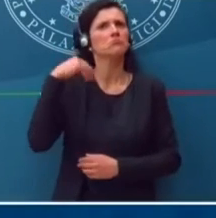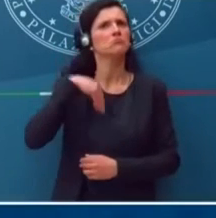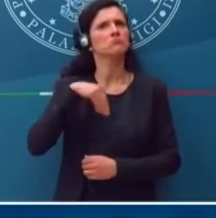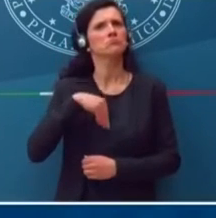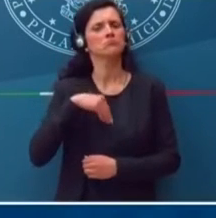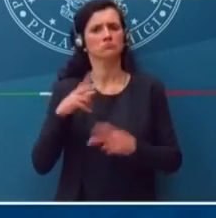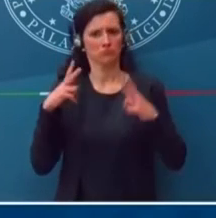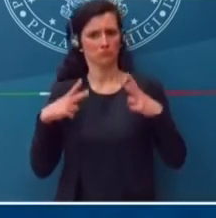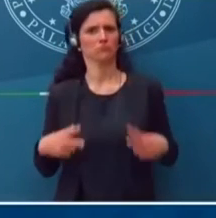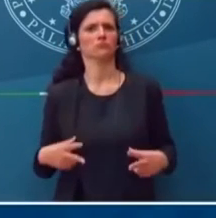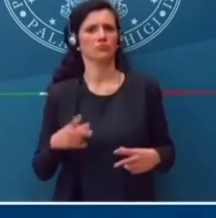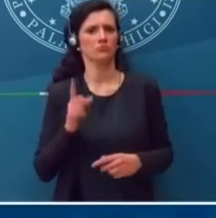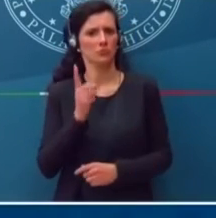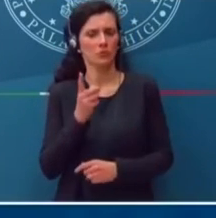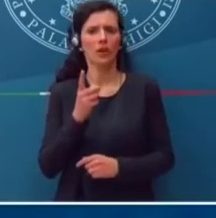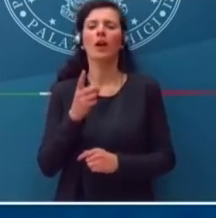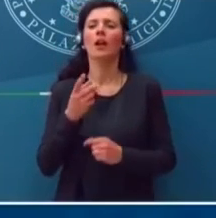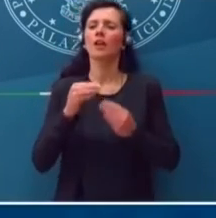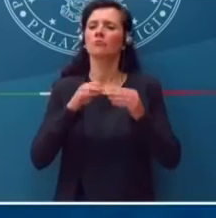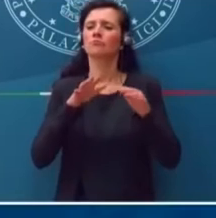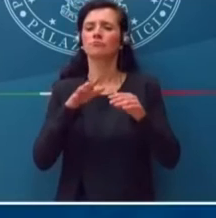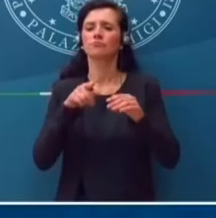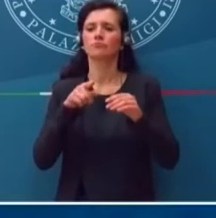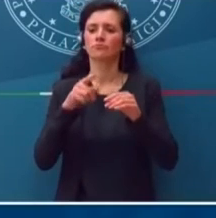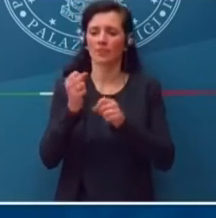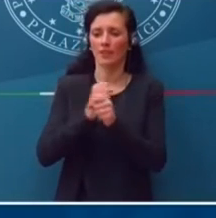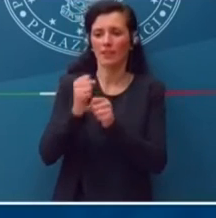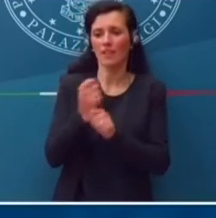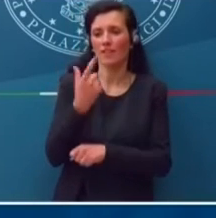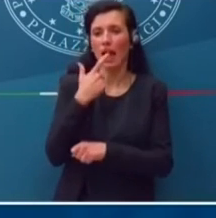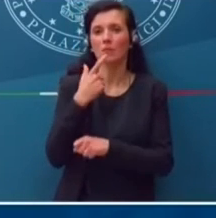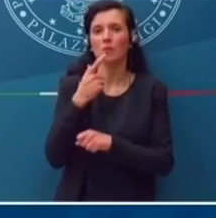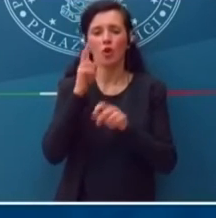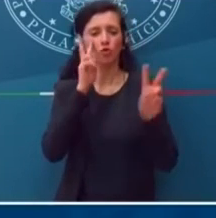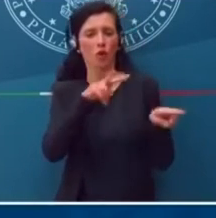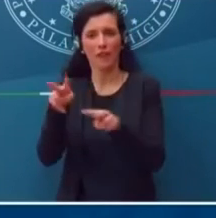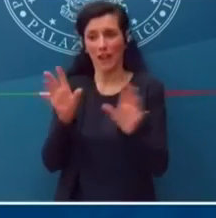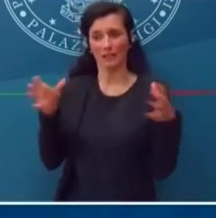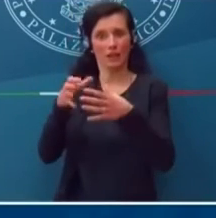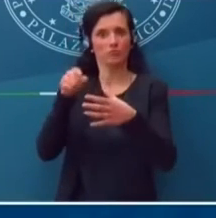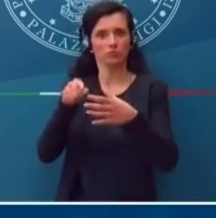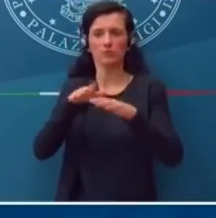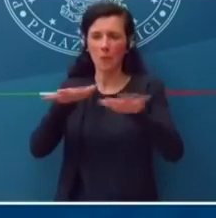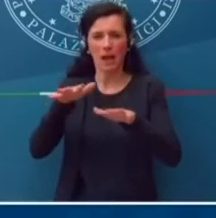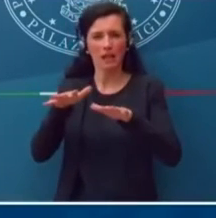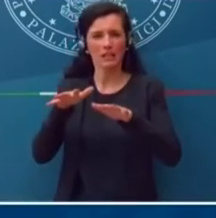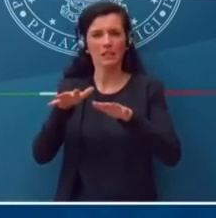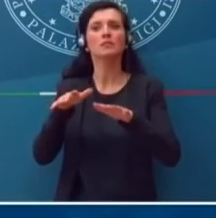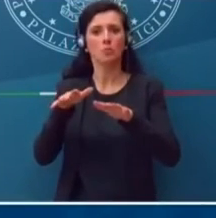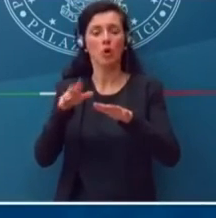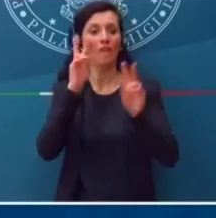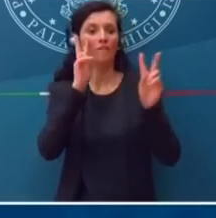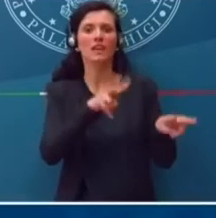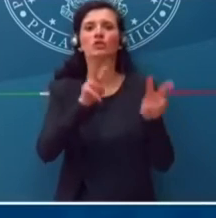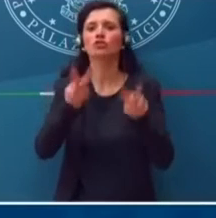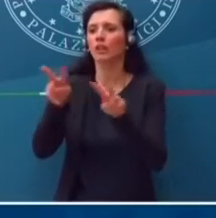rassicurato dall'efficienza dei meccanismi di farmacosorveglianza, di vaccino vigilanza e